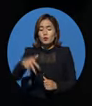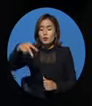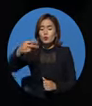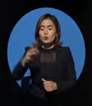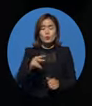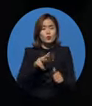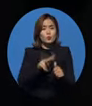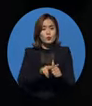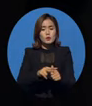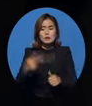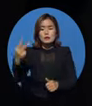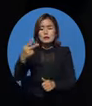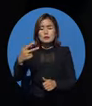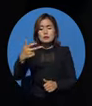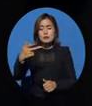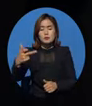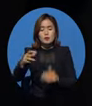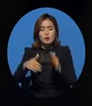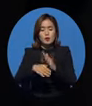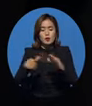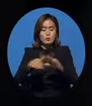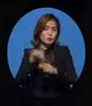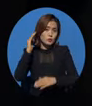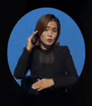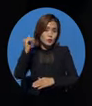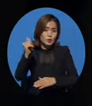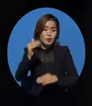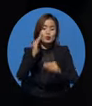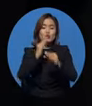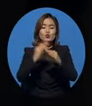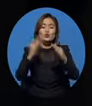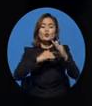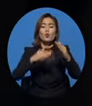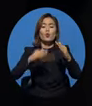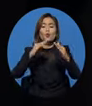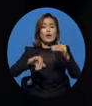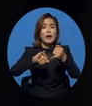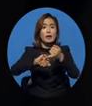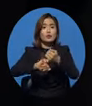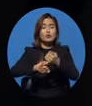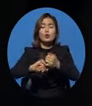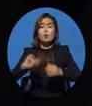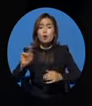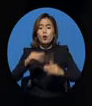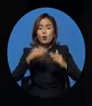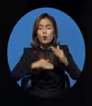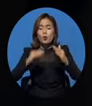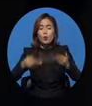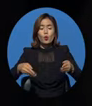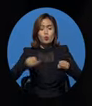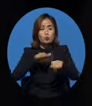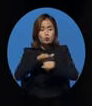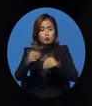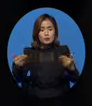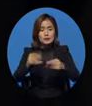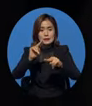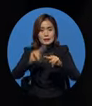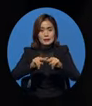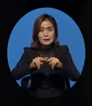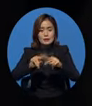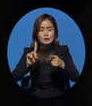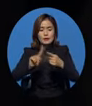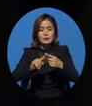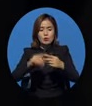2017년에 대선 당시 문재인 후보의 핵심 공학 공약 중의 하나가 공공부문 일자리 확대에 대해서도 공개적으로